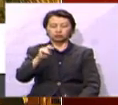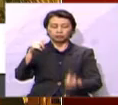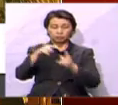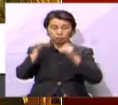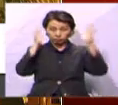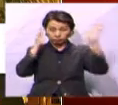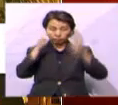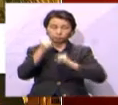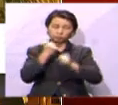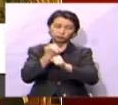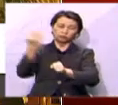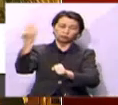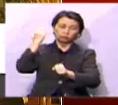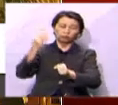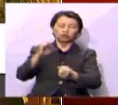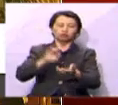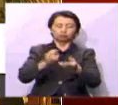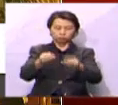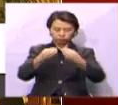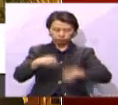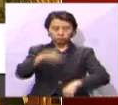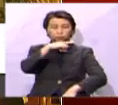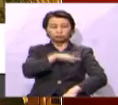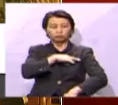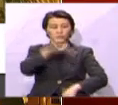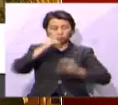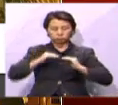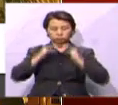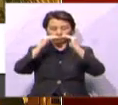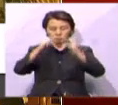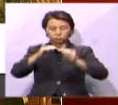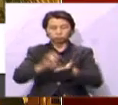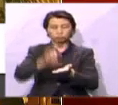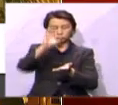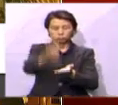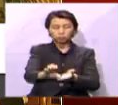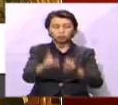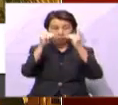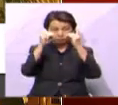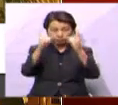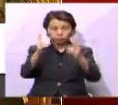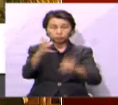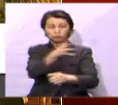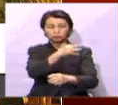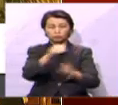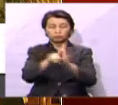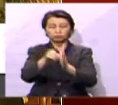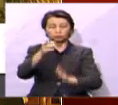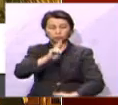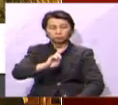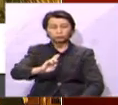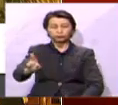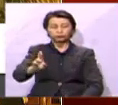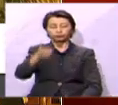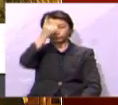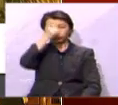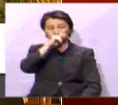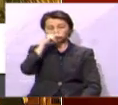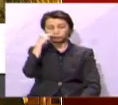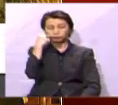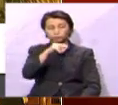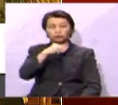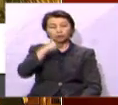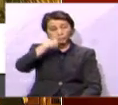Secara keseluruhannya memberi manfaat dalam meningkatkan pelaburan perniagaan, pendidikan serta keagamaan. Datuk Seri Najib